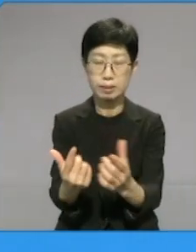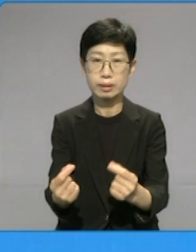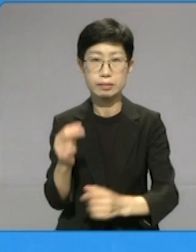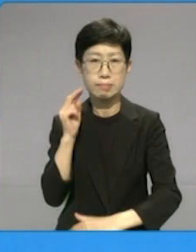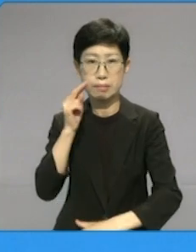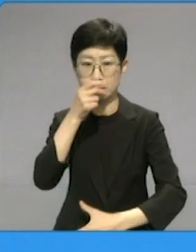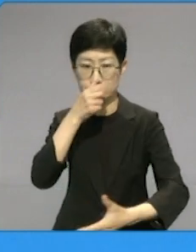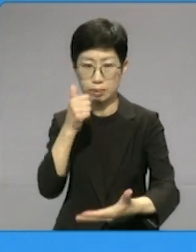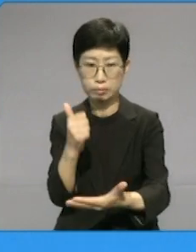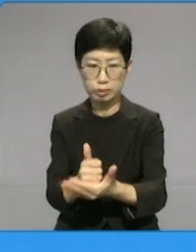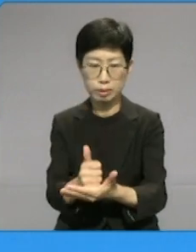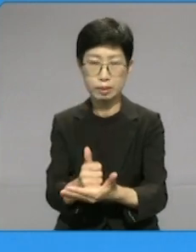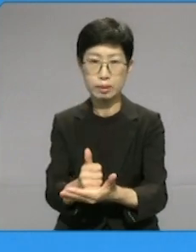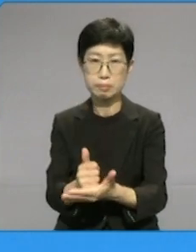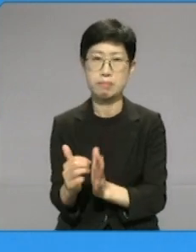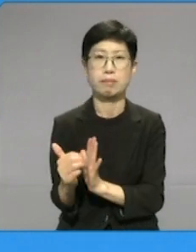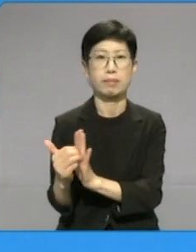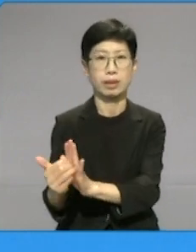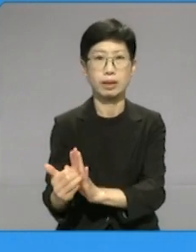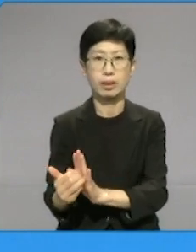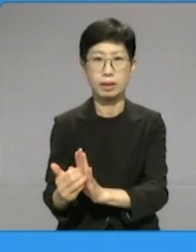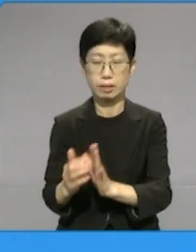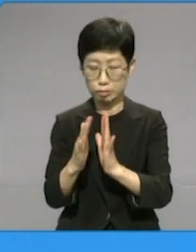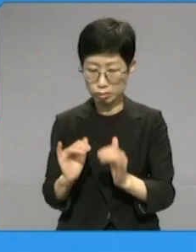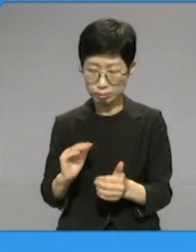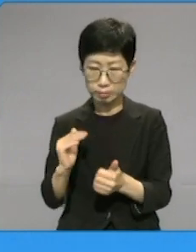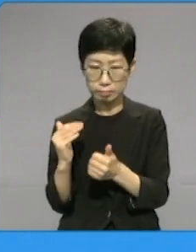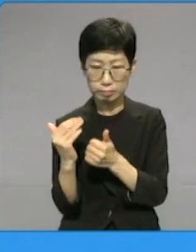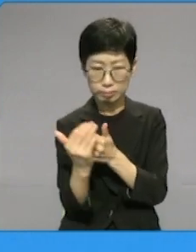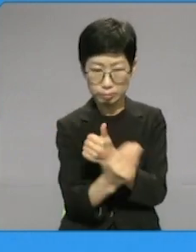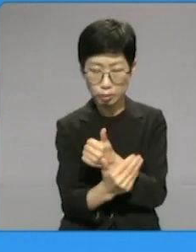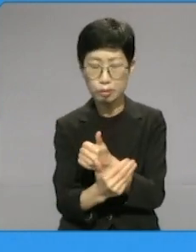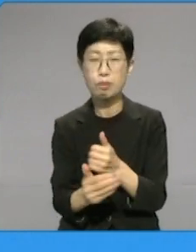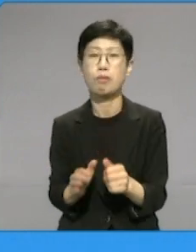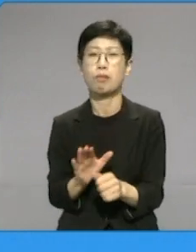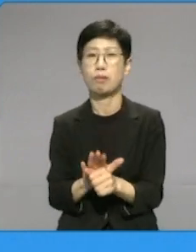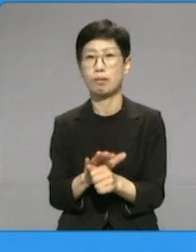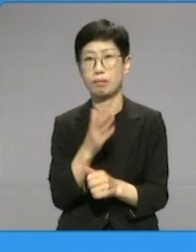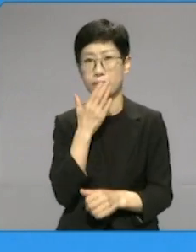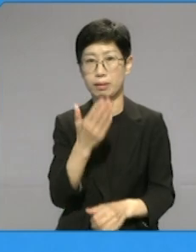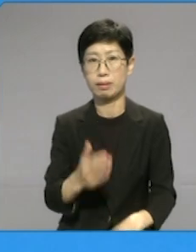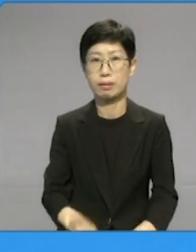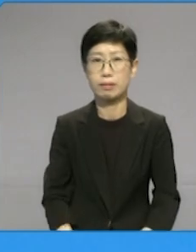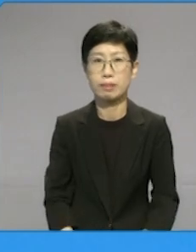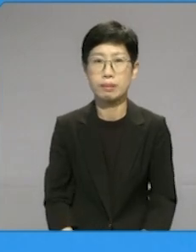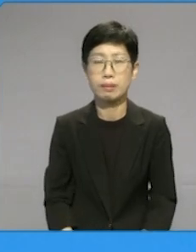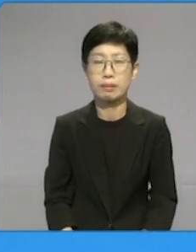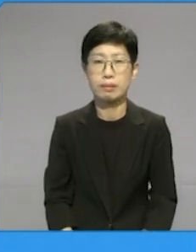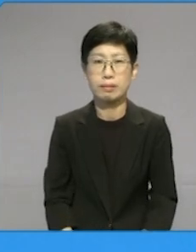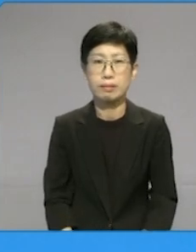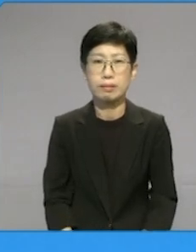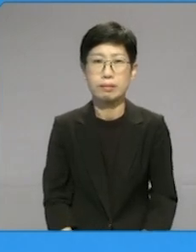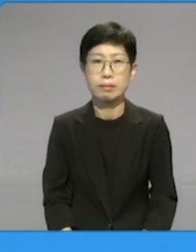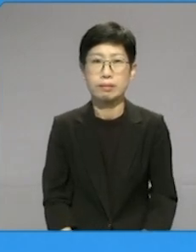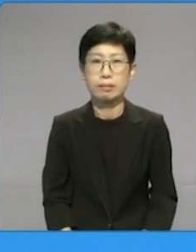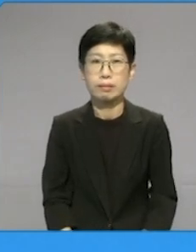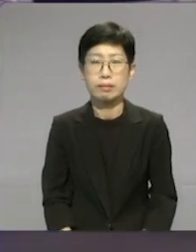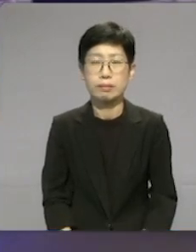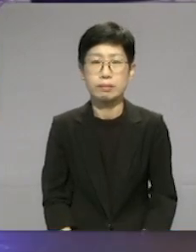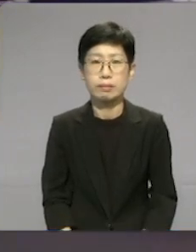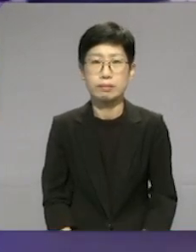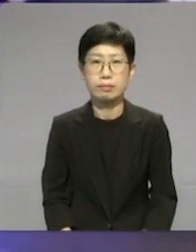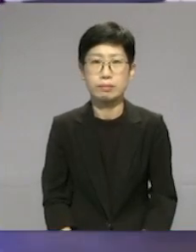das dient dem Schutz vor den akuten Gefahren durch den islamistischen Terror und durch schwere Kriminalität.